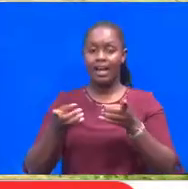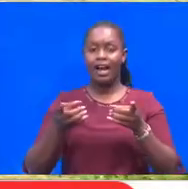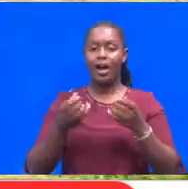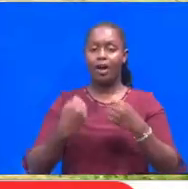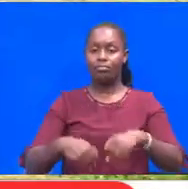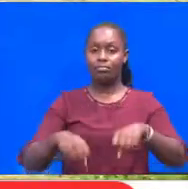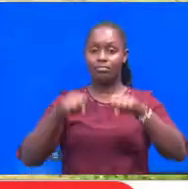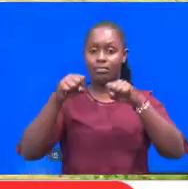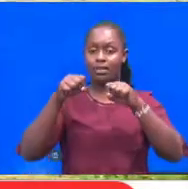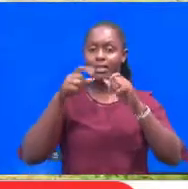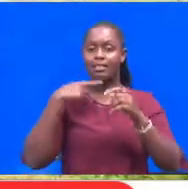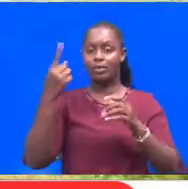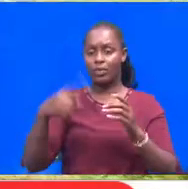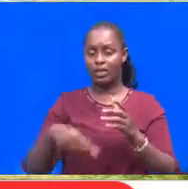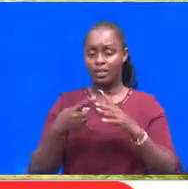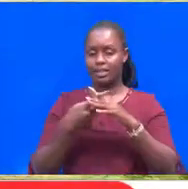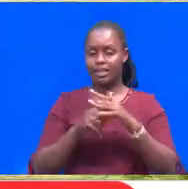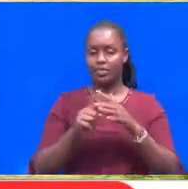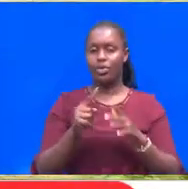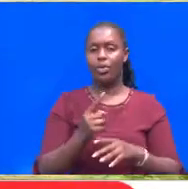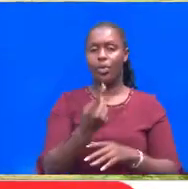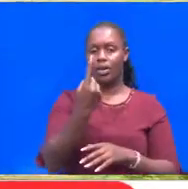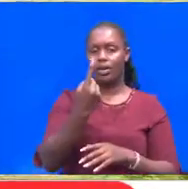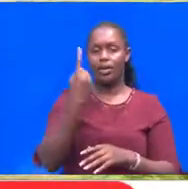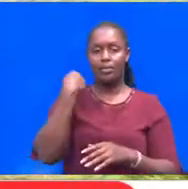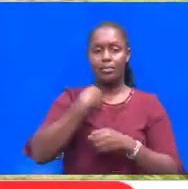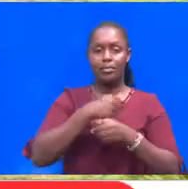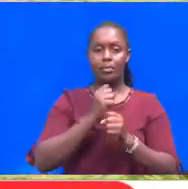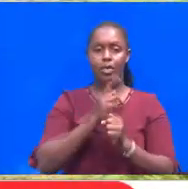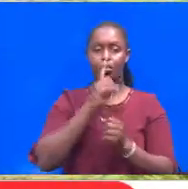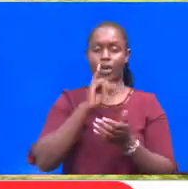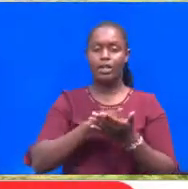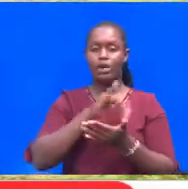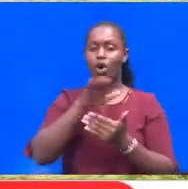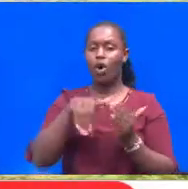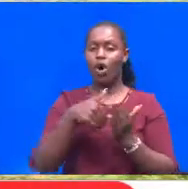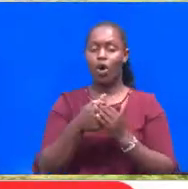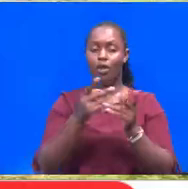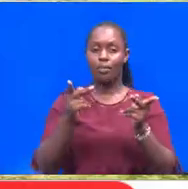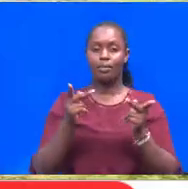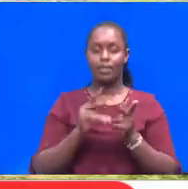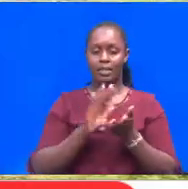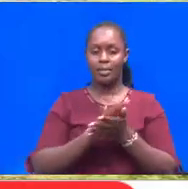ndio mwanzo tu wa operesheni kali inayonuia kuhakikisha kuwa eneo hili linasalia